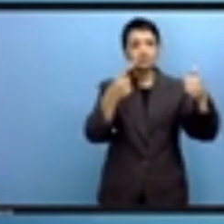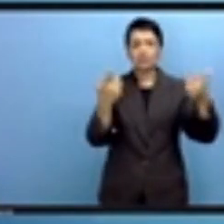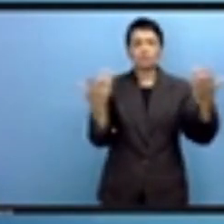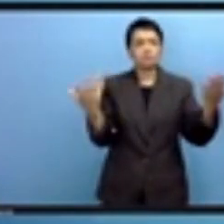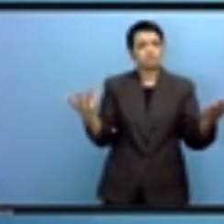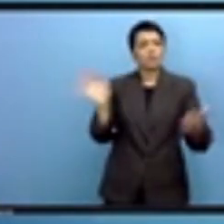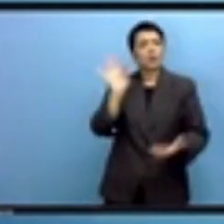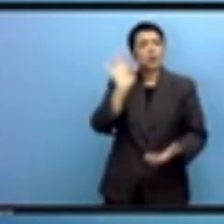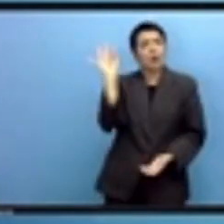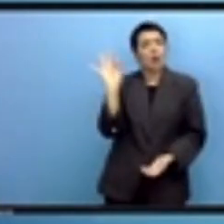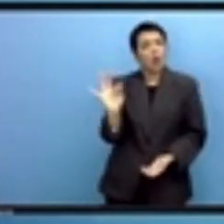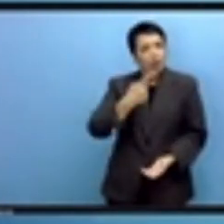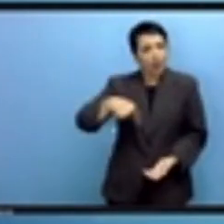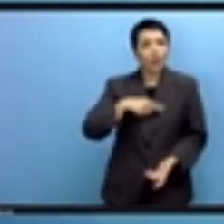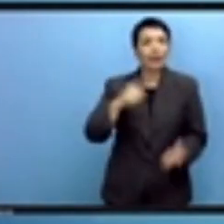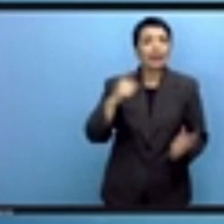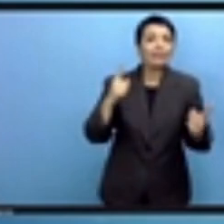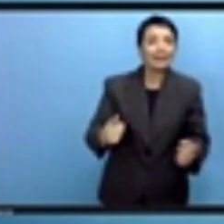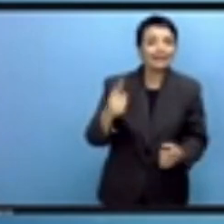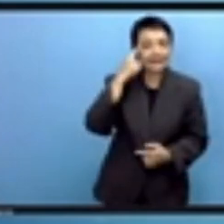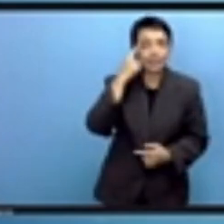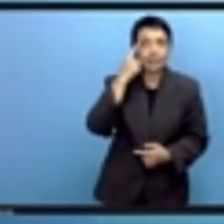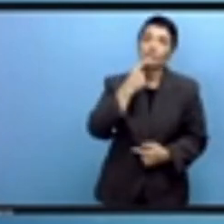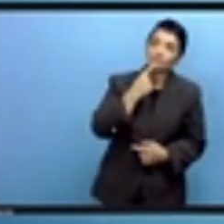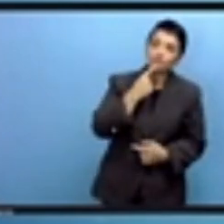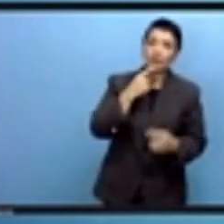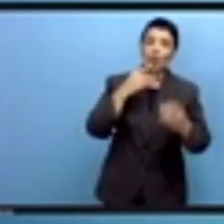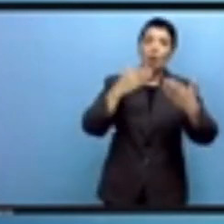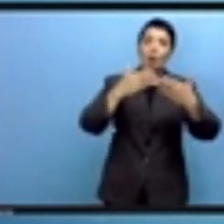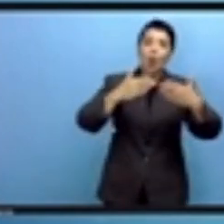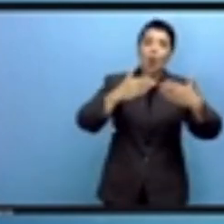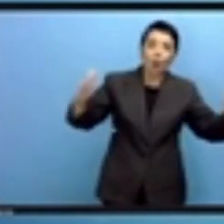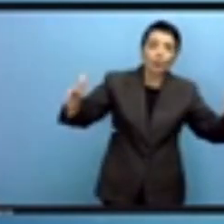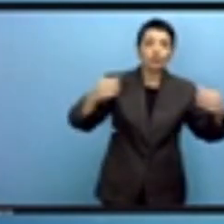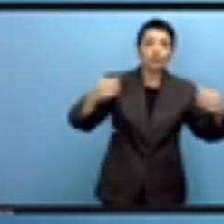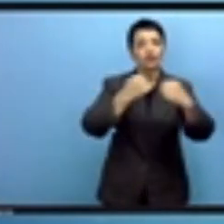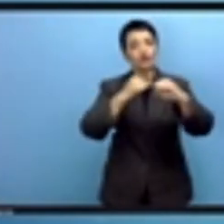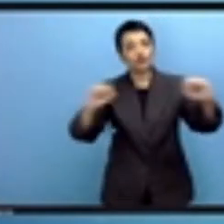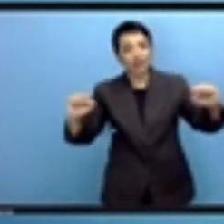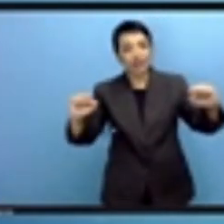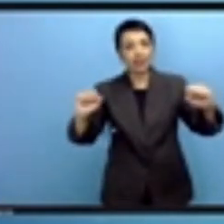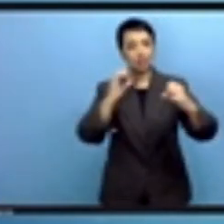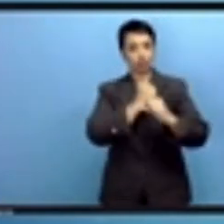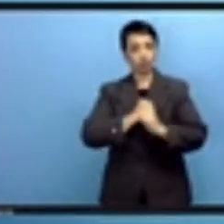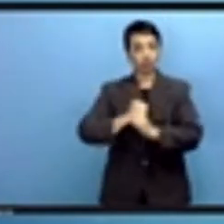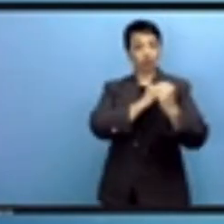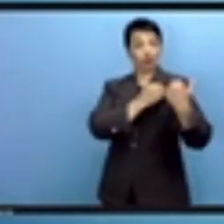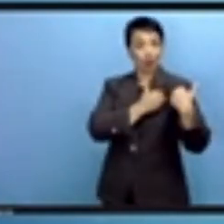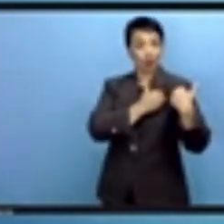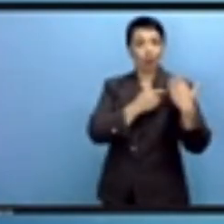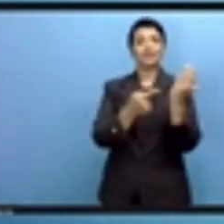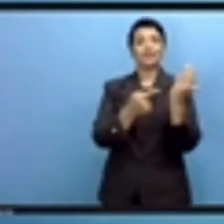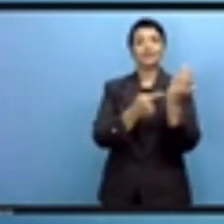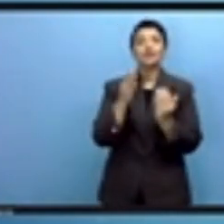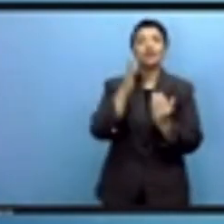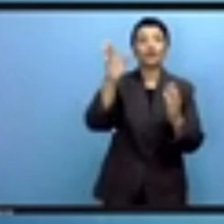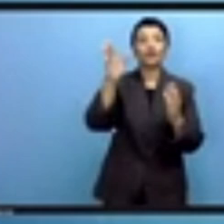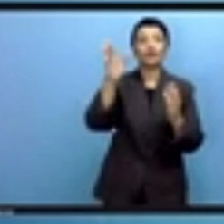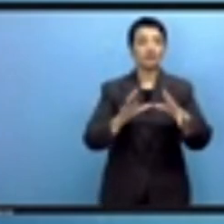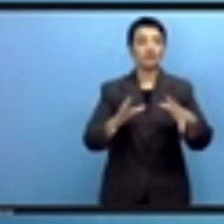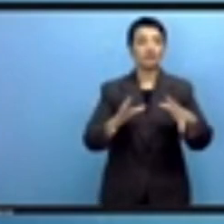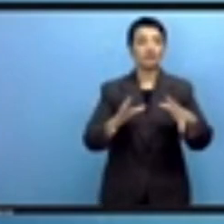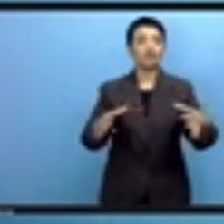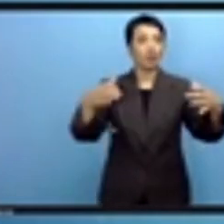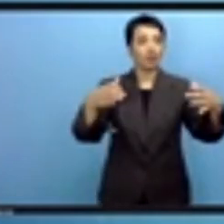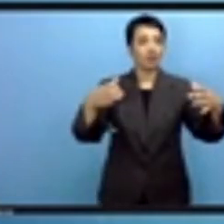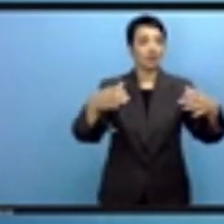那么联合国秘书长他的发言呢，告诉我们，我们必须要强调有一个安